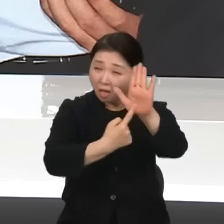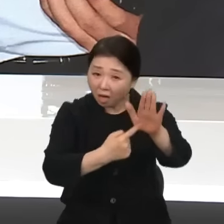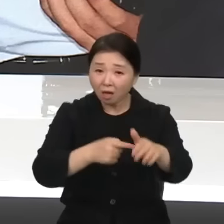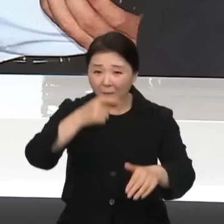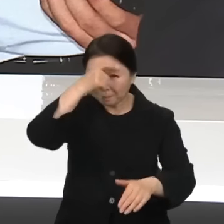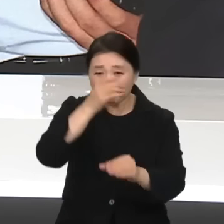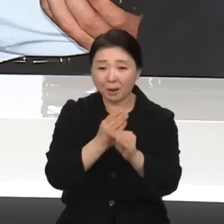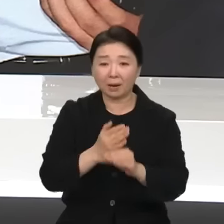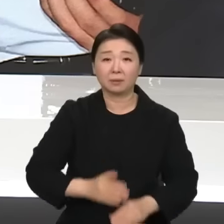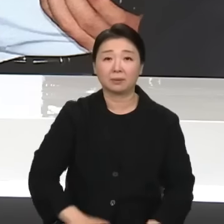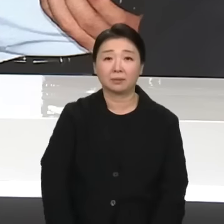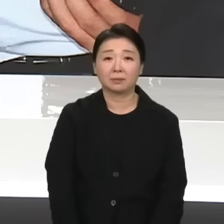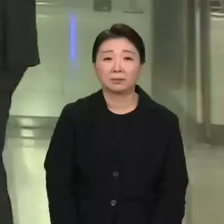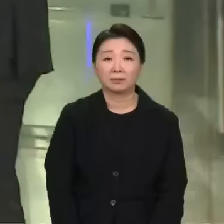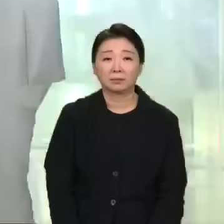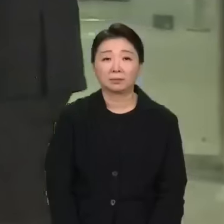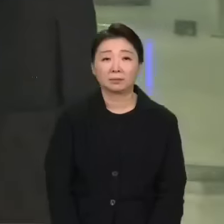정인아 기자입니다.